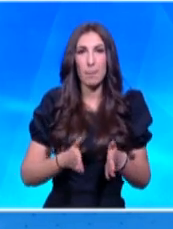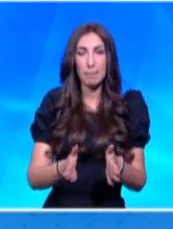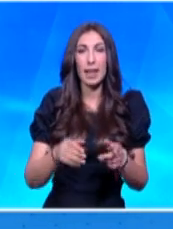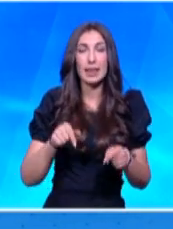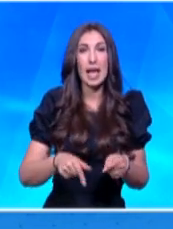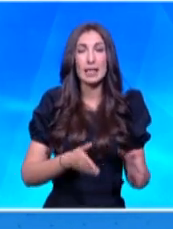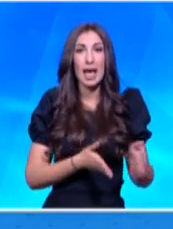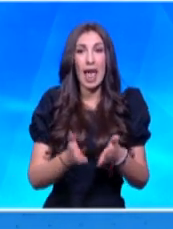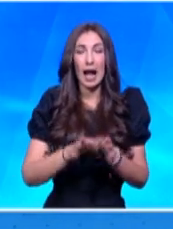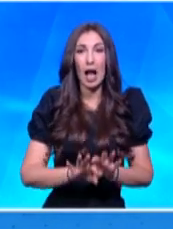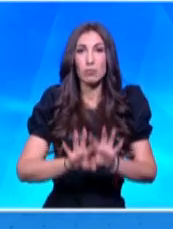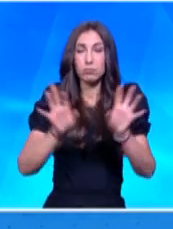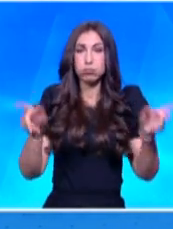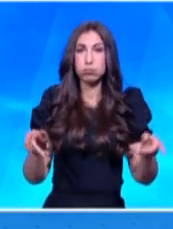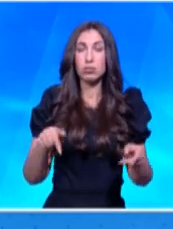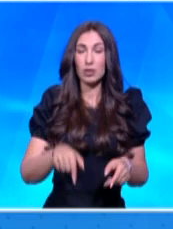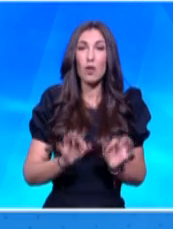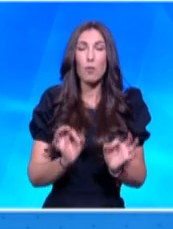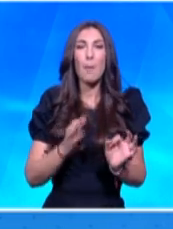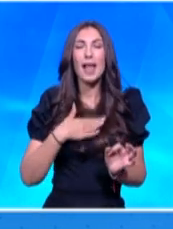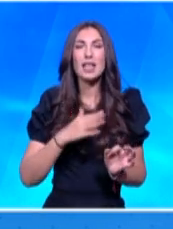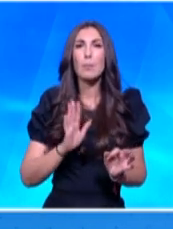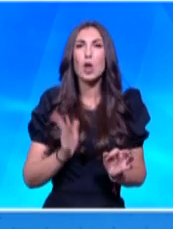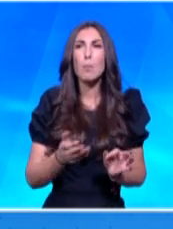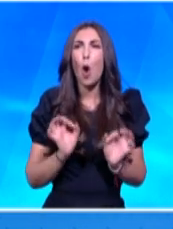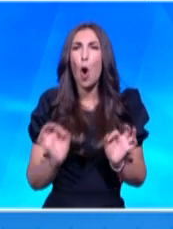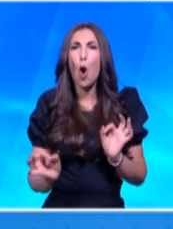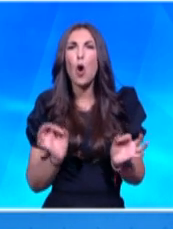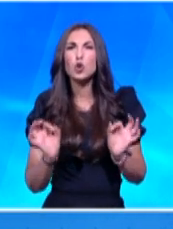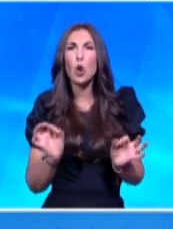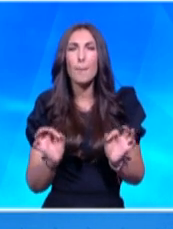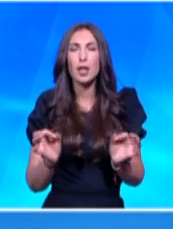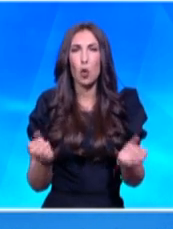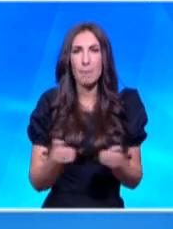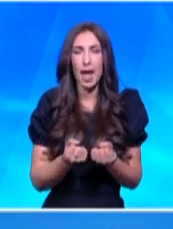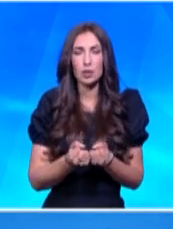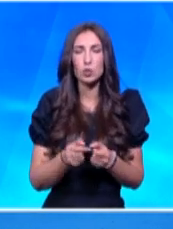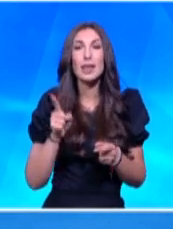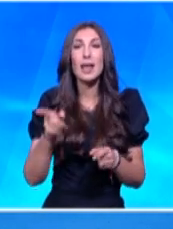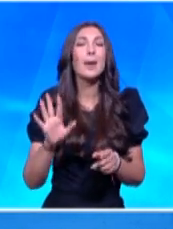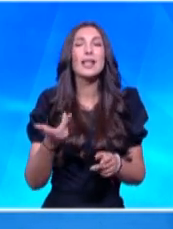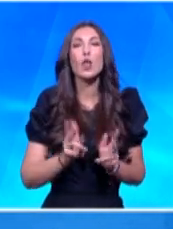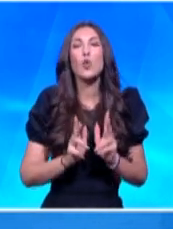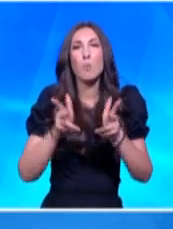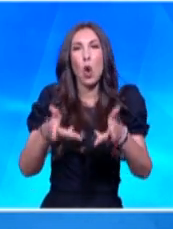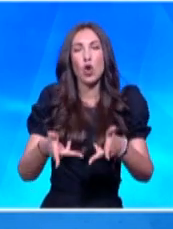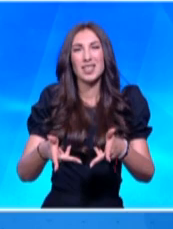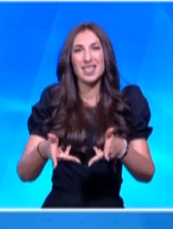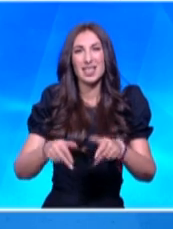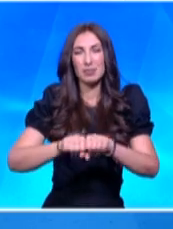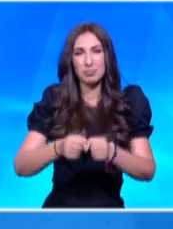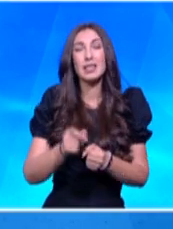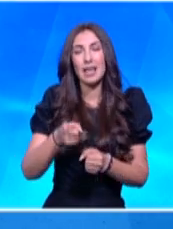от коритата си. Има ли в момента такива по-особени участъци? Там, където има отнесени мостове, съответно